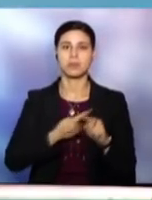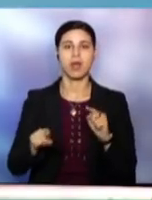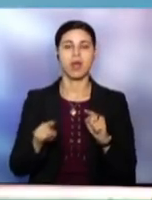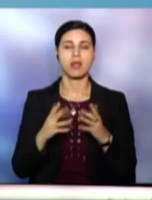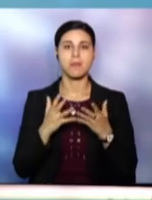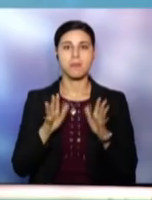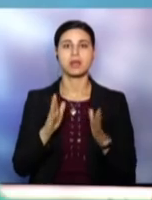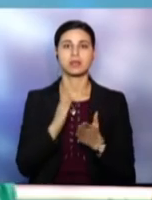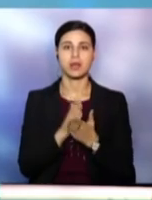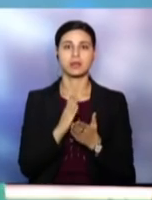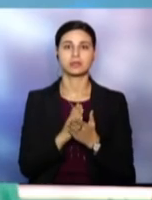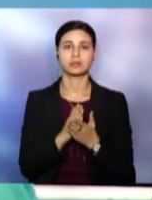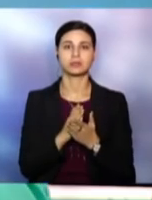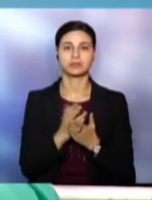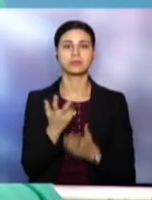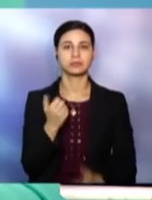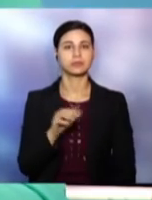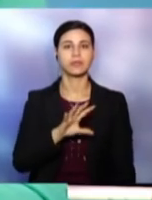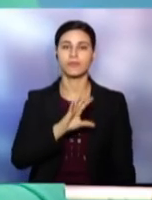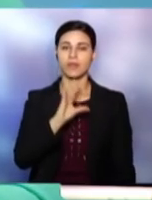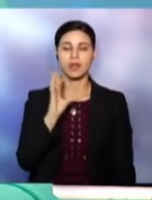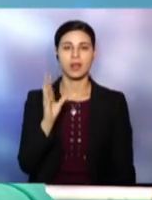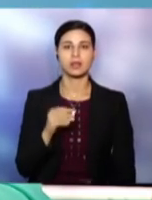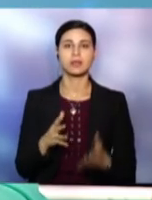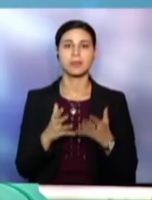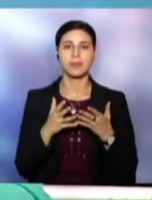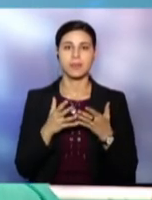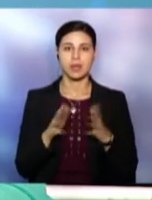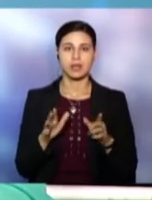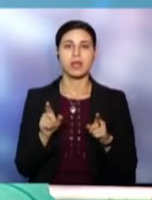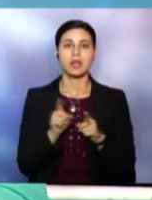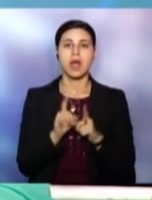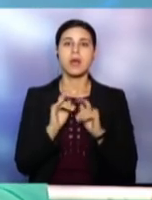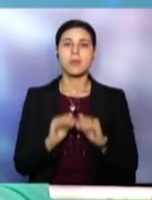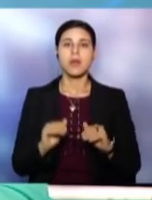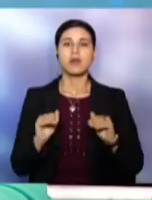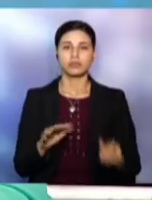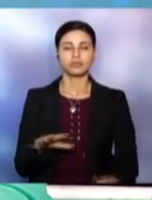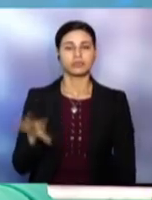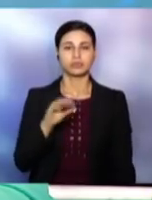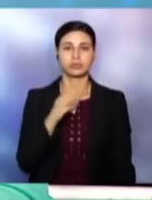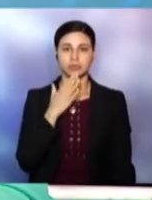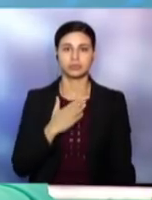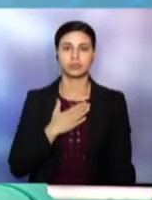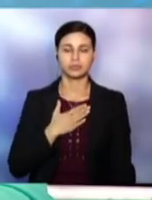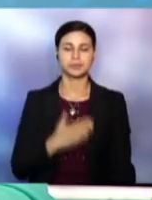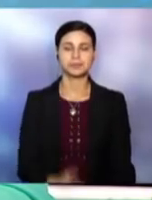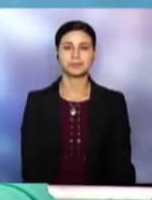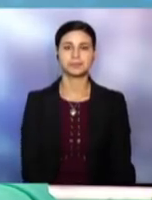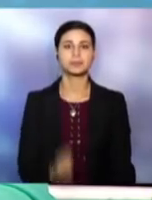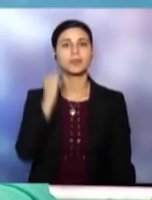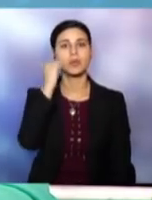სიხშირით მიმდინარეობს, განსაკუთრებით რა თქმა უნდა ყველაზე უფრო ასეთ მოწყვლად კატეგორიაში, რომელსაც მიეკუთვნებიან ბავშვები